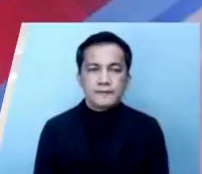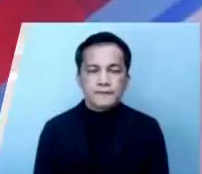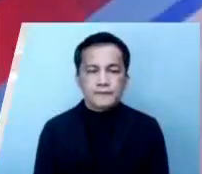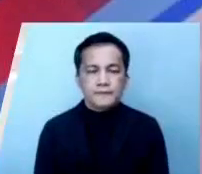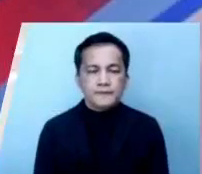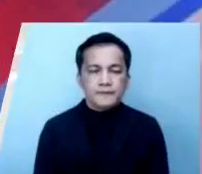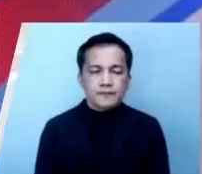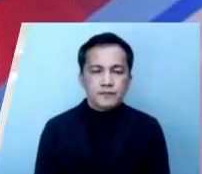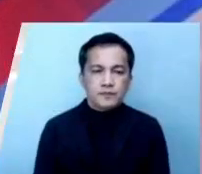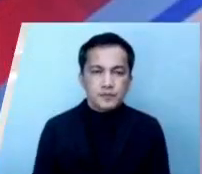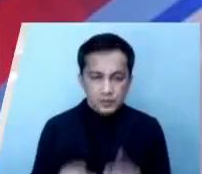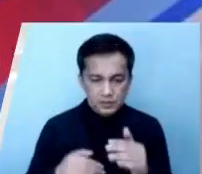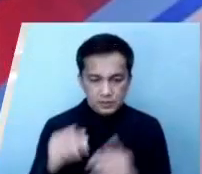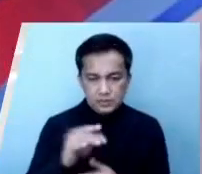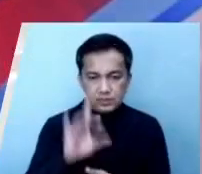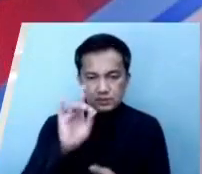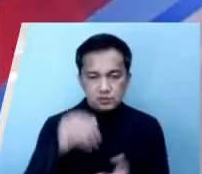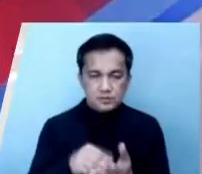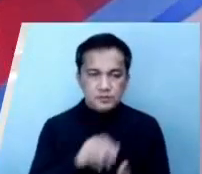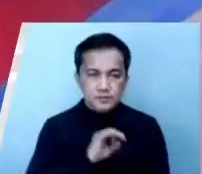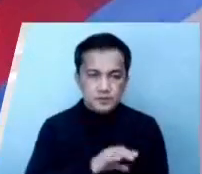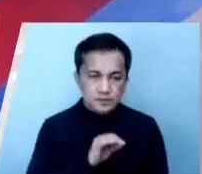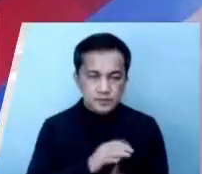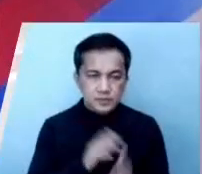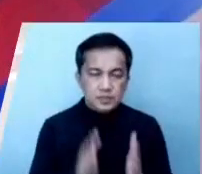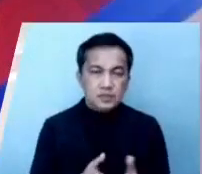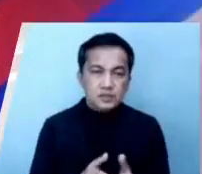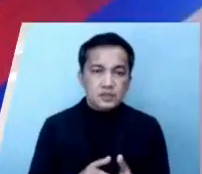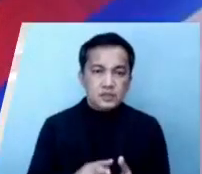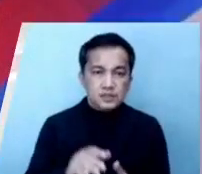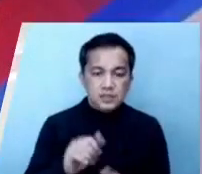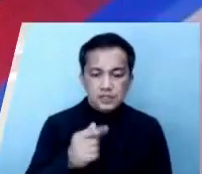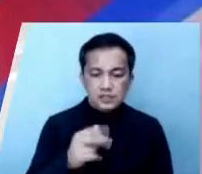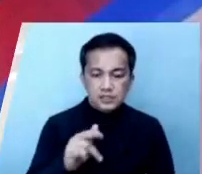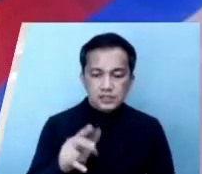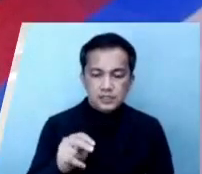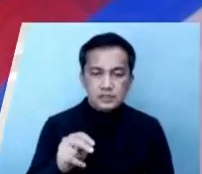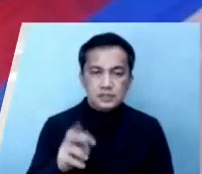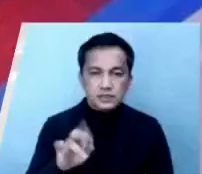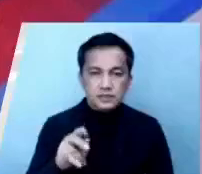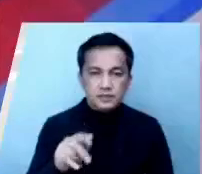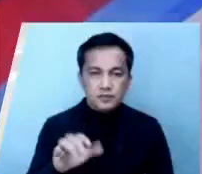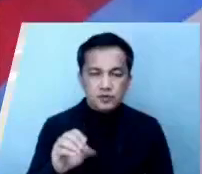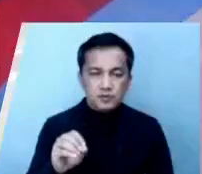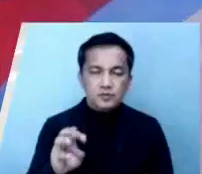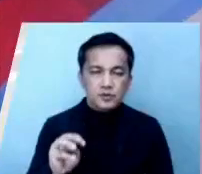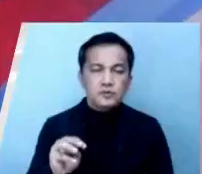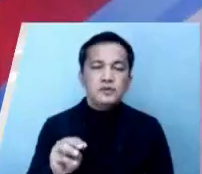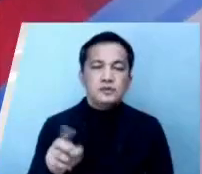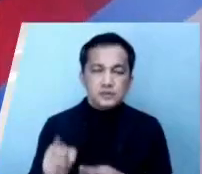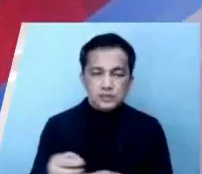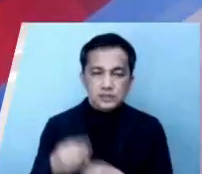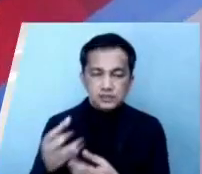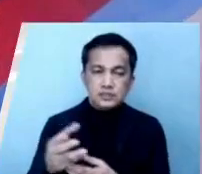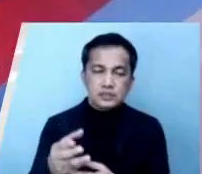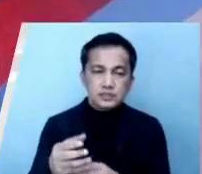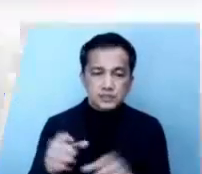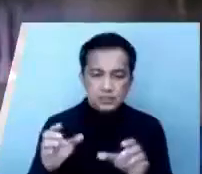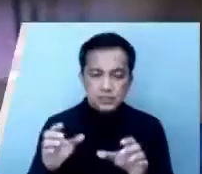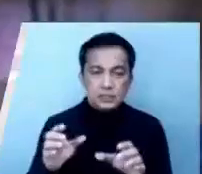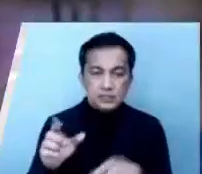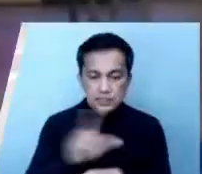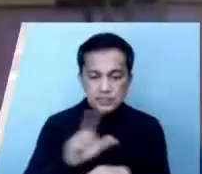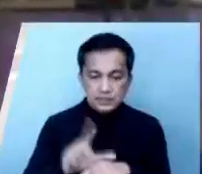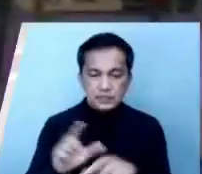Mahigit 8,000 benepisyaryo ng agrarian reform ang inabutan ng titulo ng lupa sa Dipolog City at Coronadal City kanina. Pinangunahan